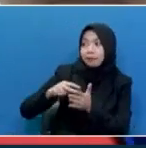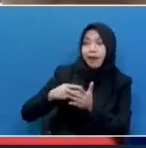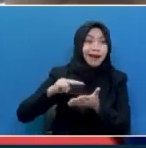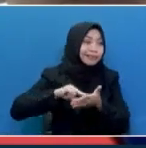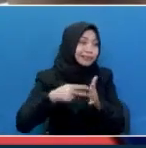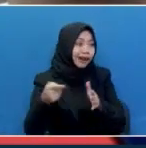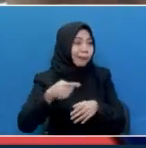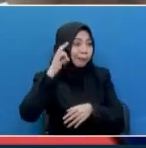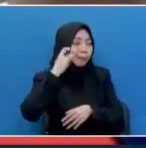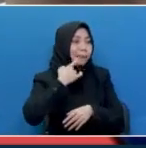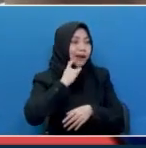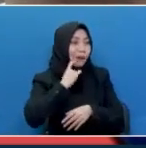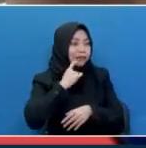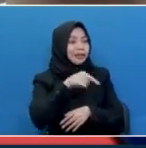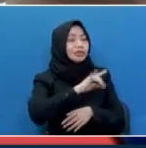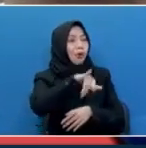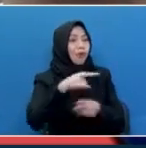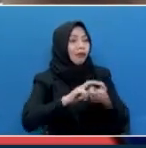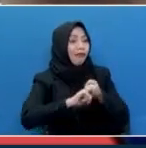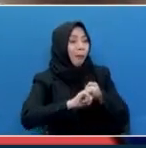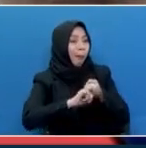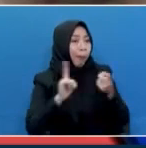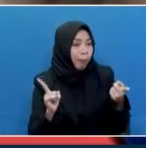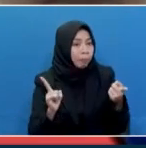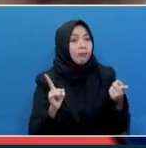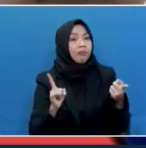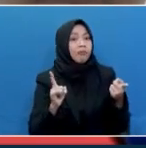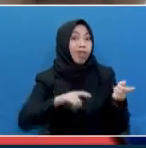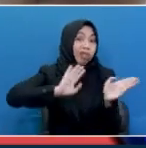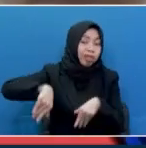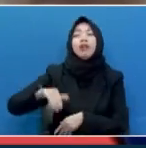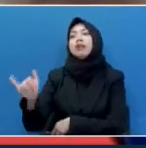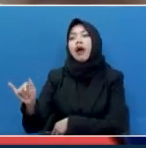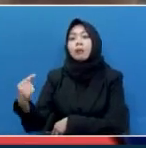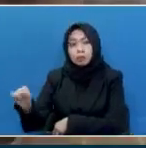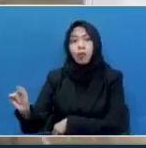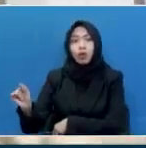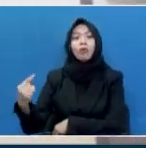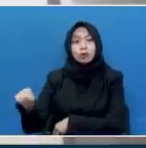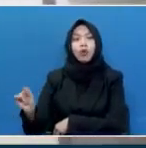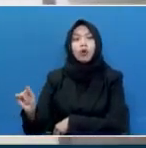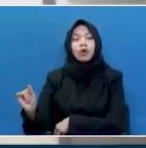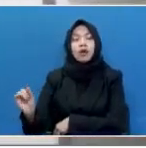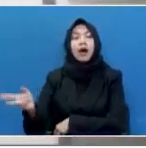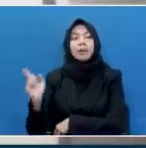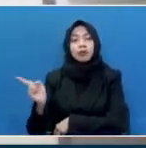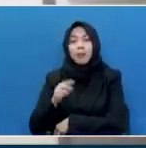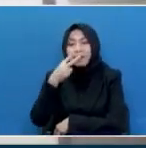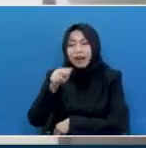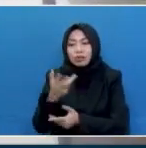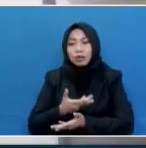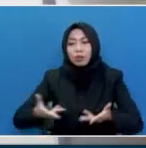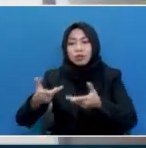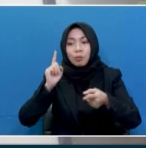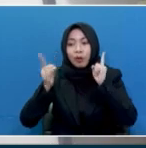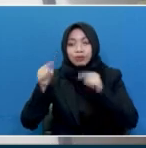ee elektabilitas dari PDIP begitu Iya karena kemudian menjadi sebuah kenyataan dan realita politik bahwa